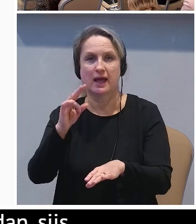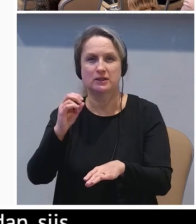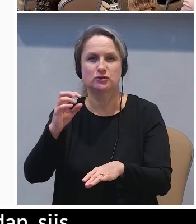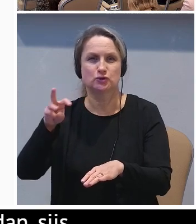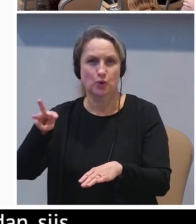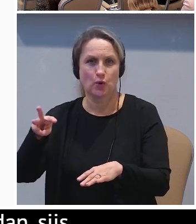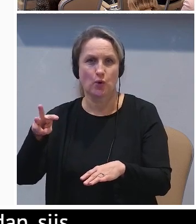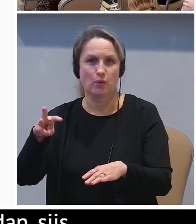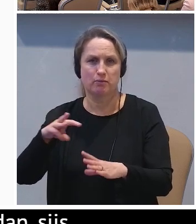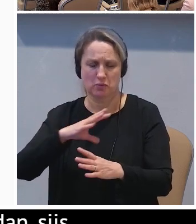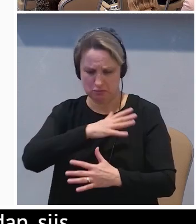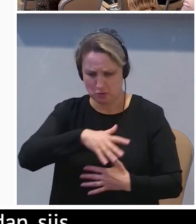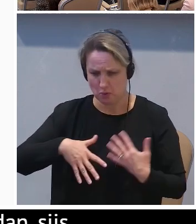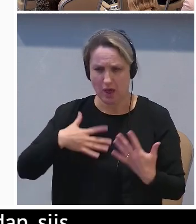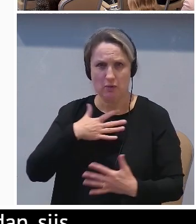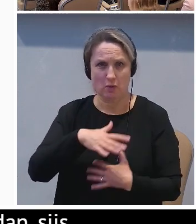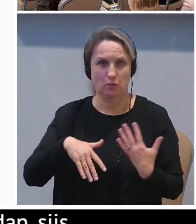keha levitada.